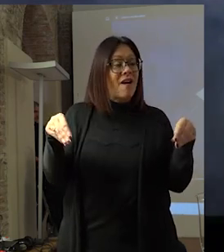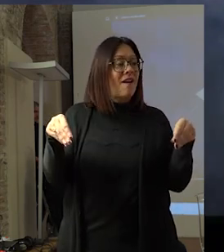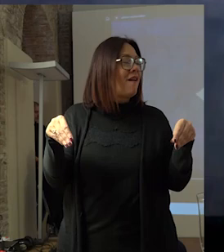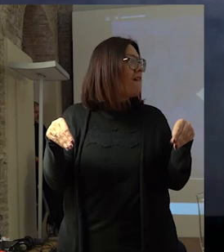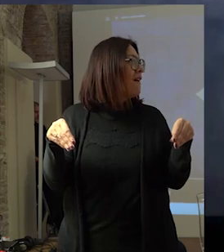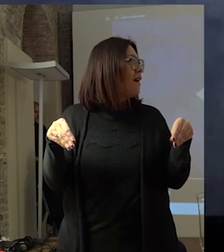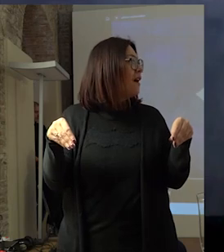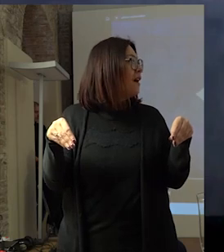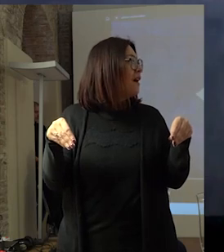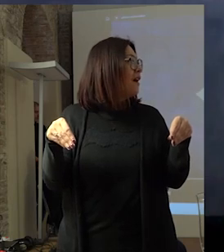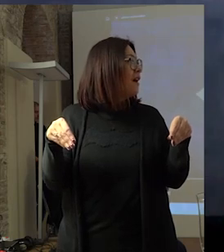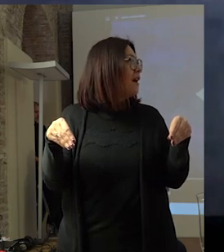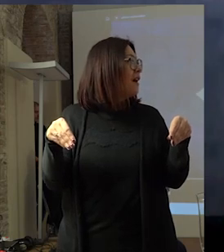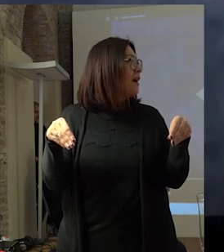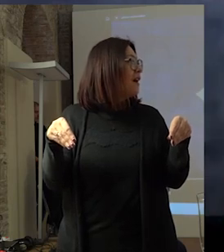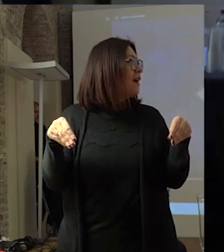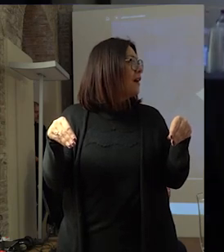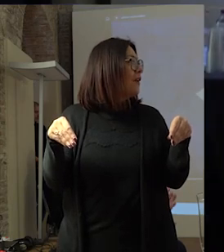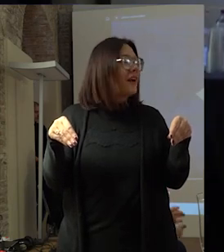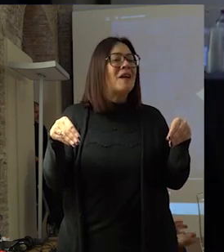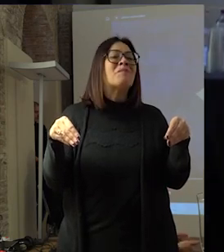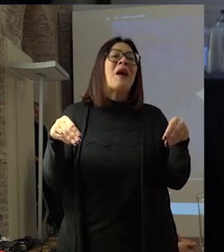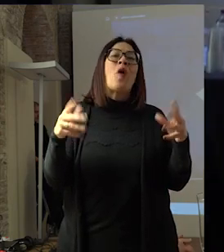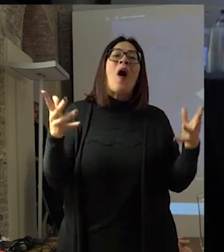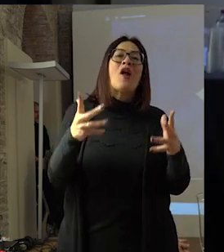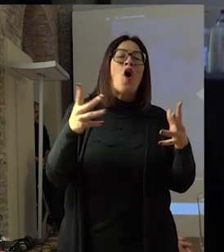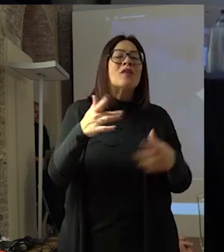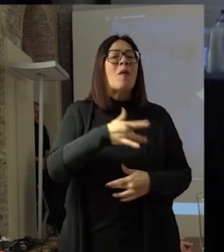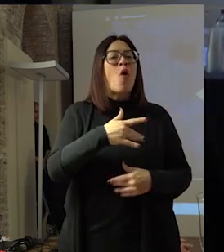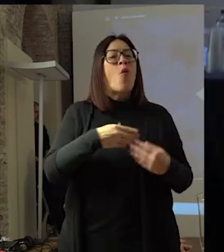è una cosa che mi ha aperto il cuore e